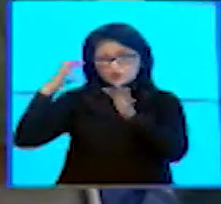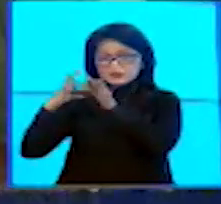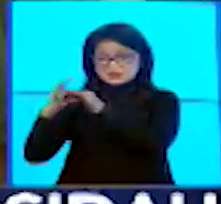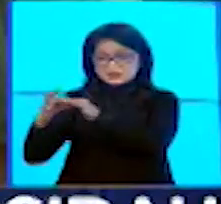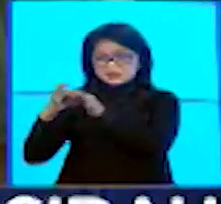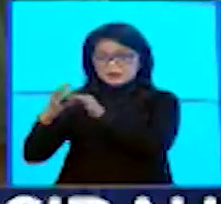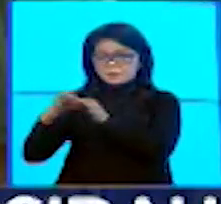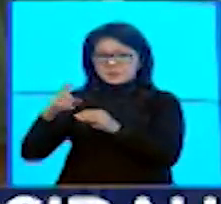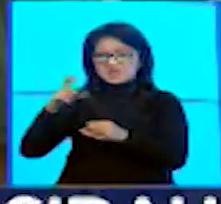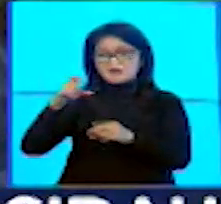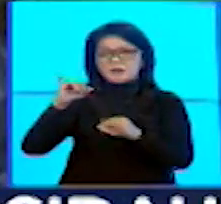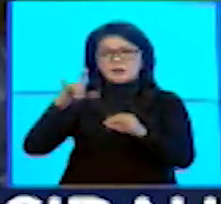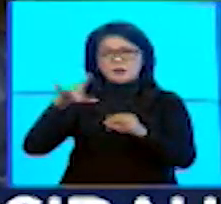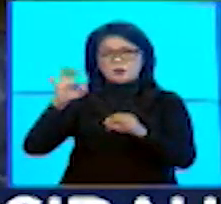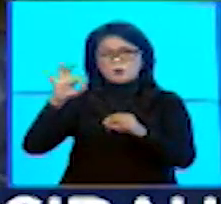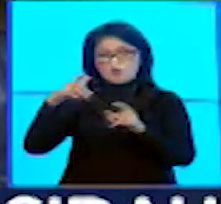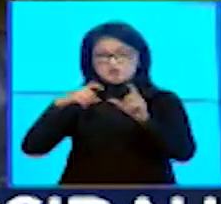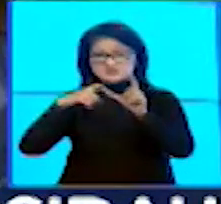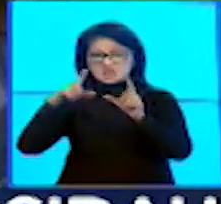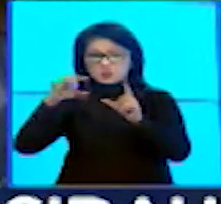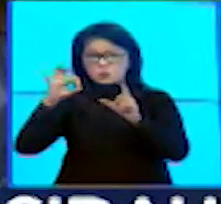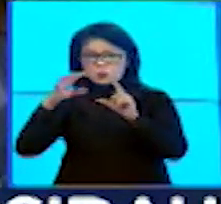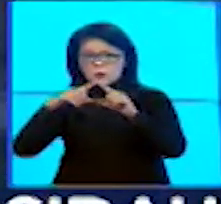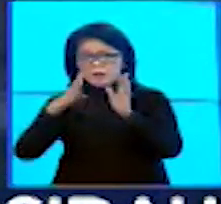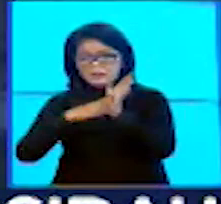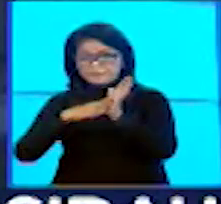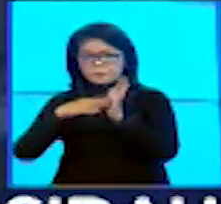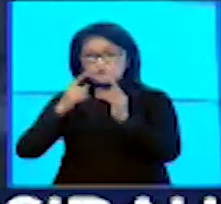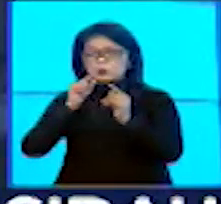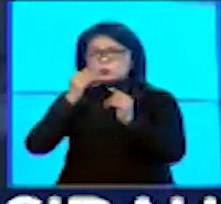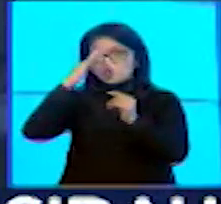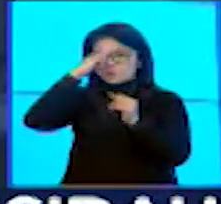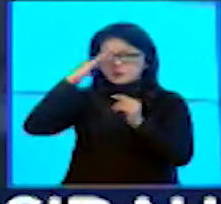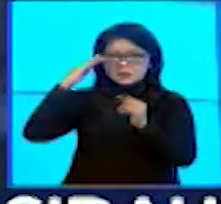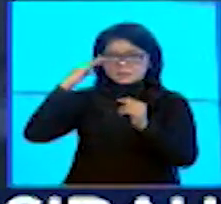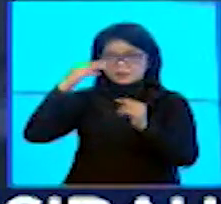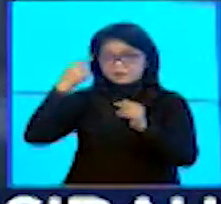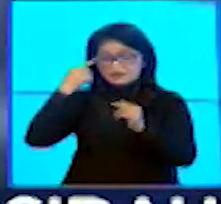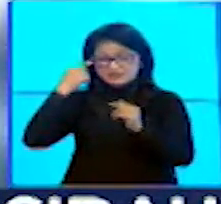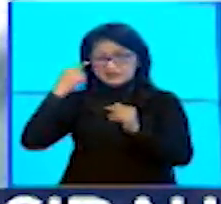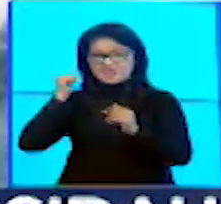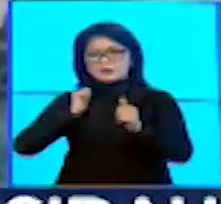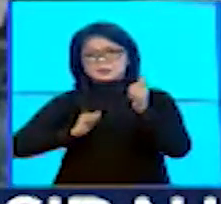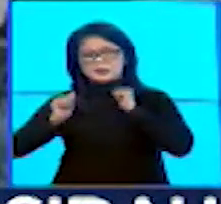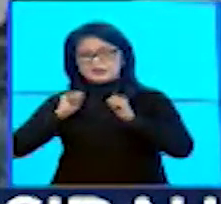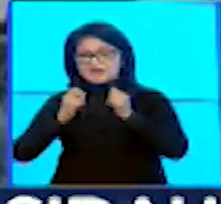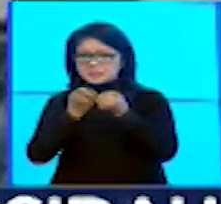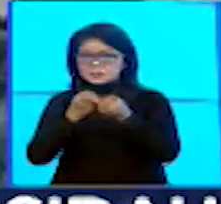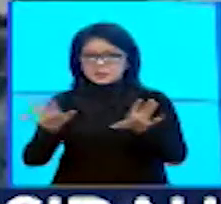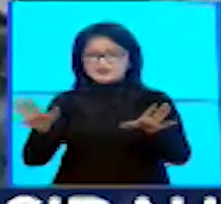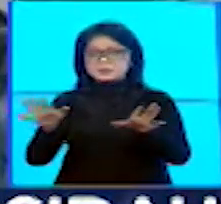Sukabumi mengoperasi katarak Iyos Rosida dalam kegiatan operasi katarak dan pterygium gratis. Kegiatan